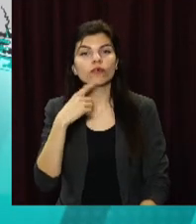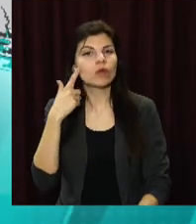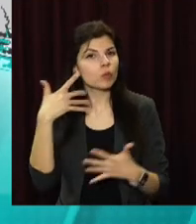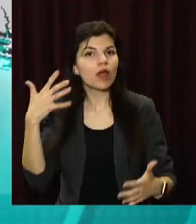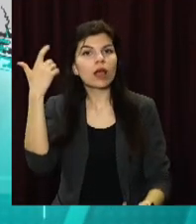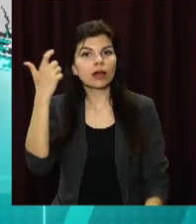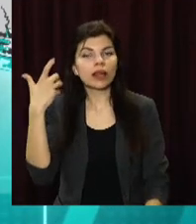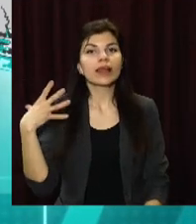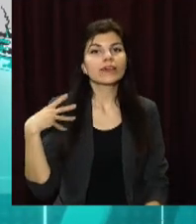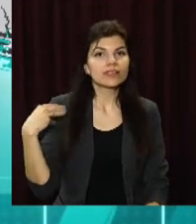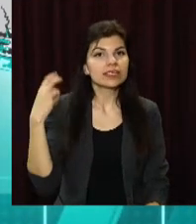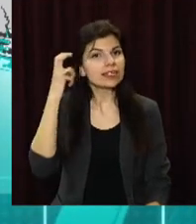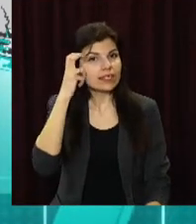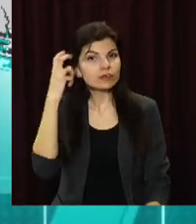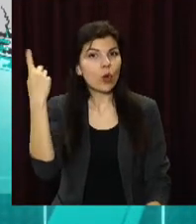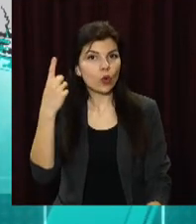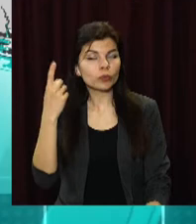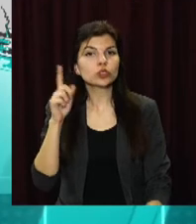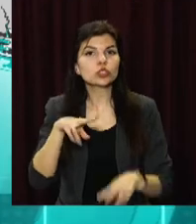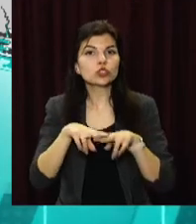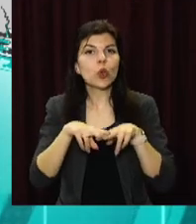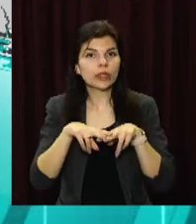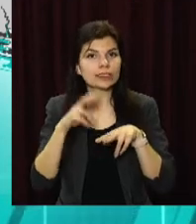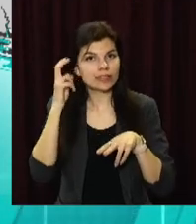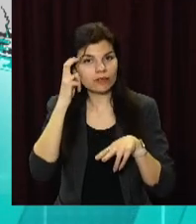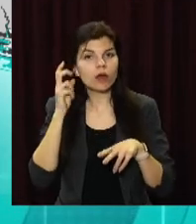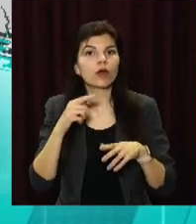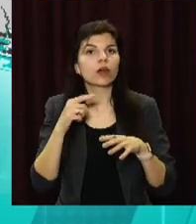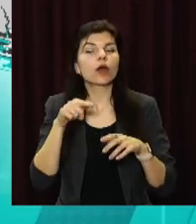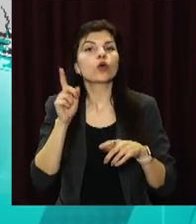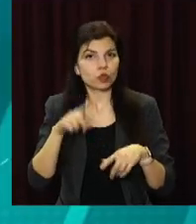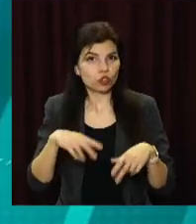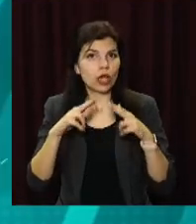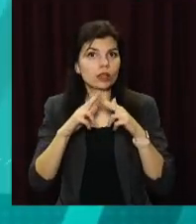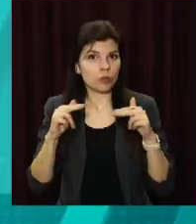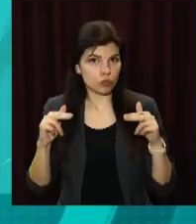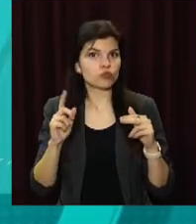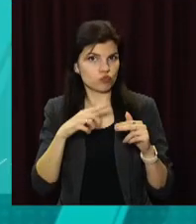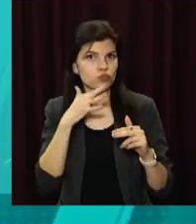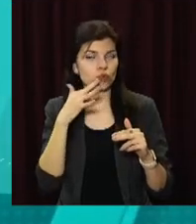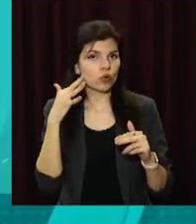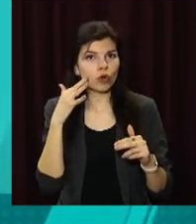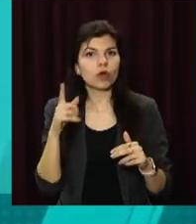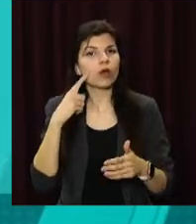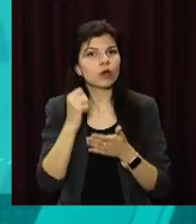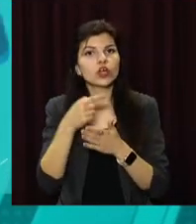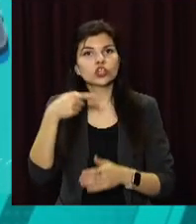у Харківській, Львівській, Київській областях та столиці. В антилідерах і Дніпропетровщина. В області